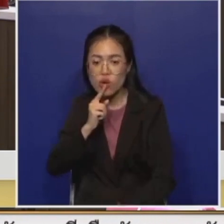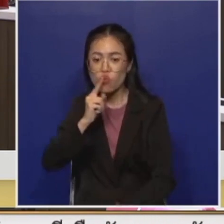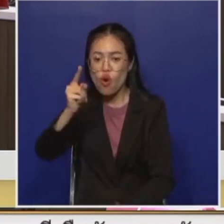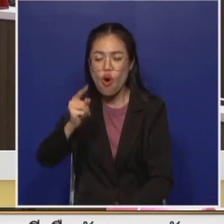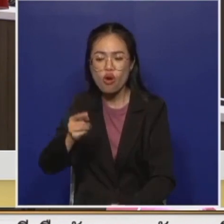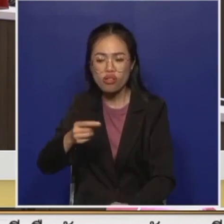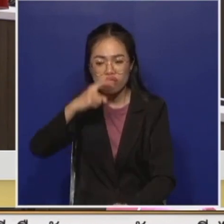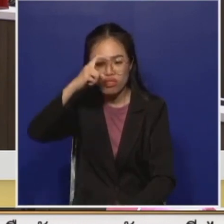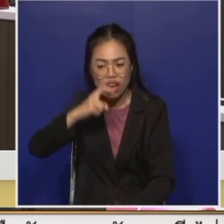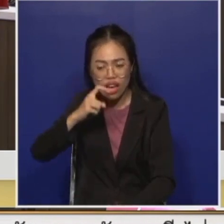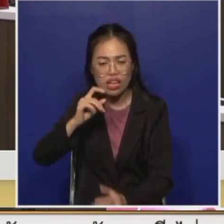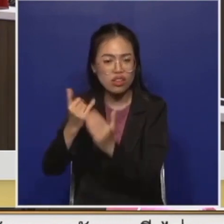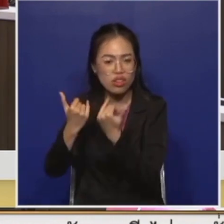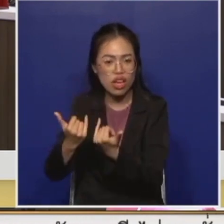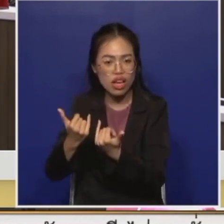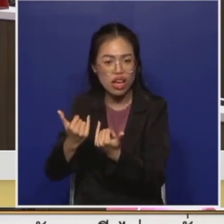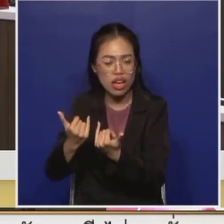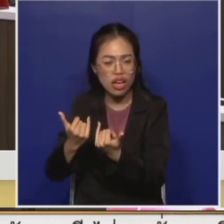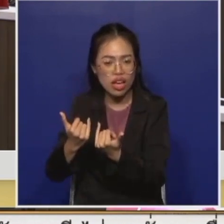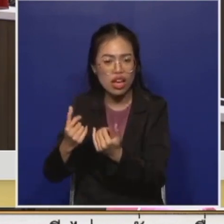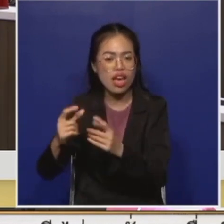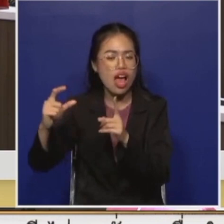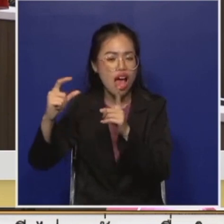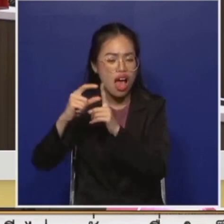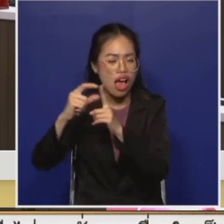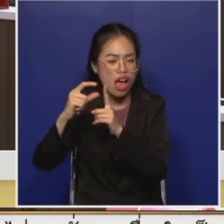ากไทยเขาใช้เขามา EXPROPRIATION